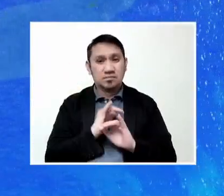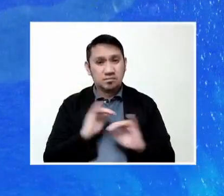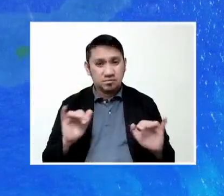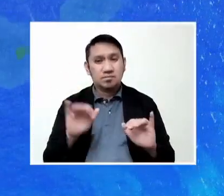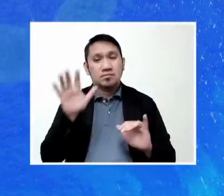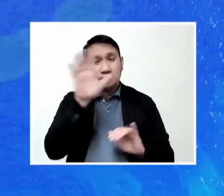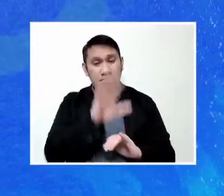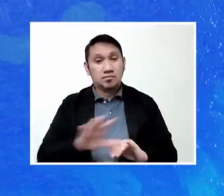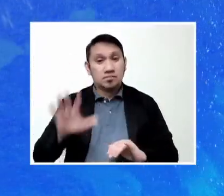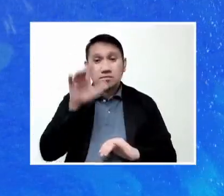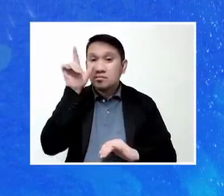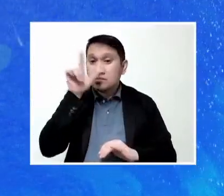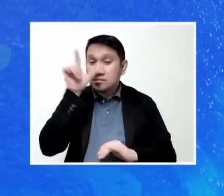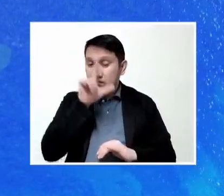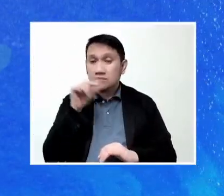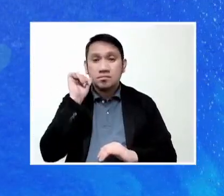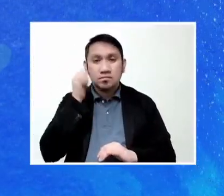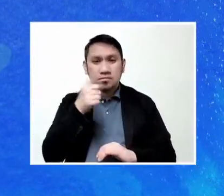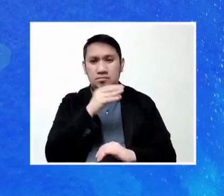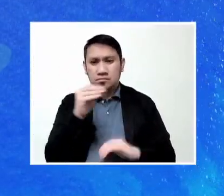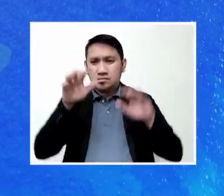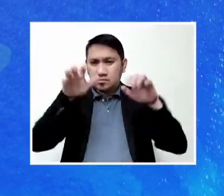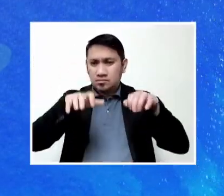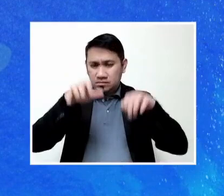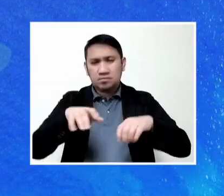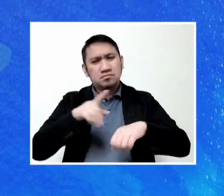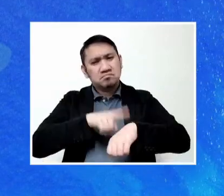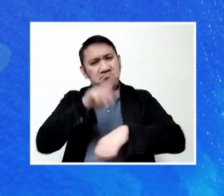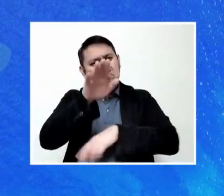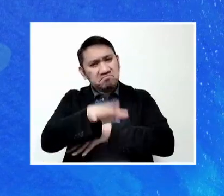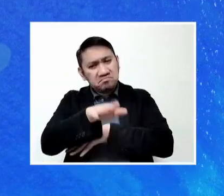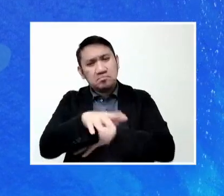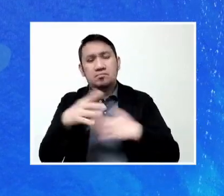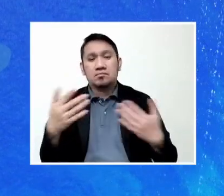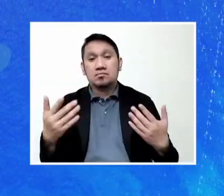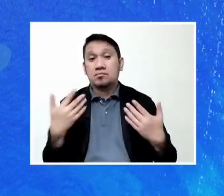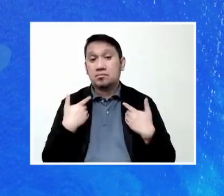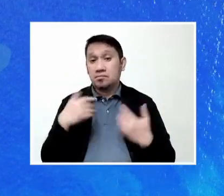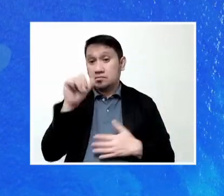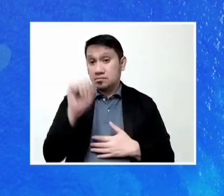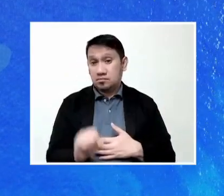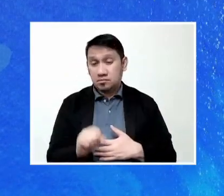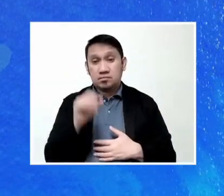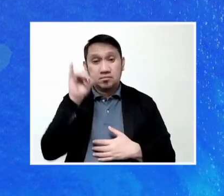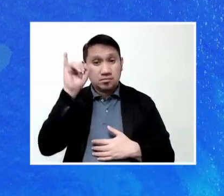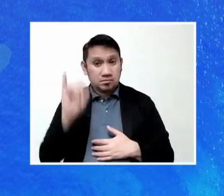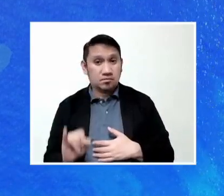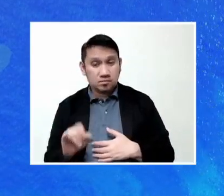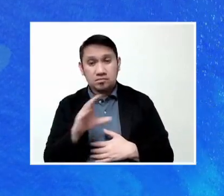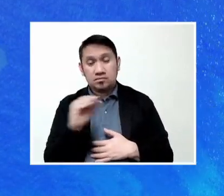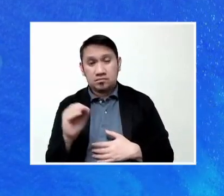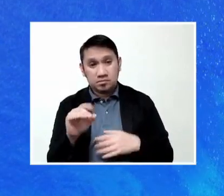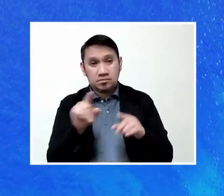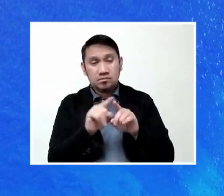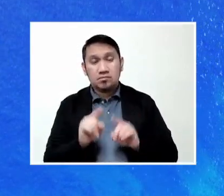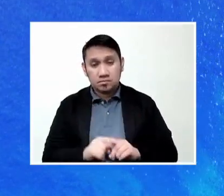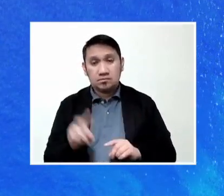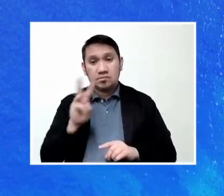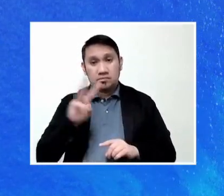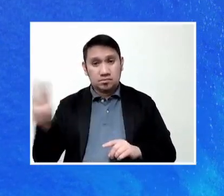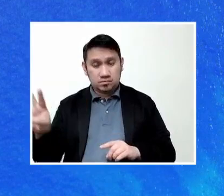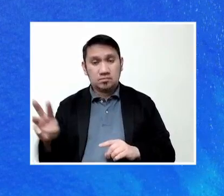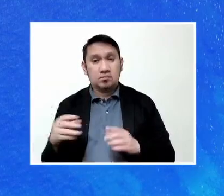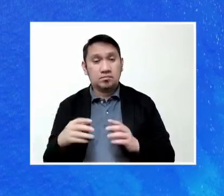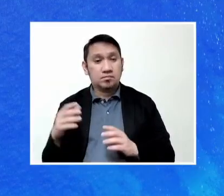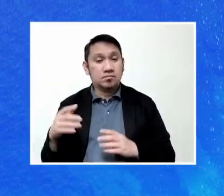bukas at may mga pag-ulan bandang hapon dito po sa may southern part ng Ilocos Region at kanlurang bahagi ng Cordillera. Sa gabi, may malakas na